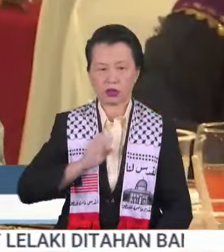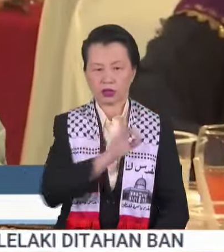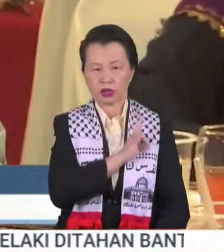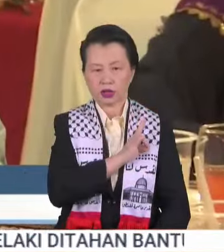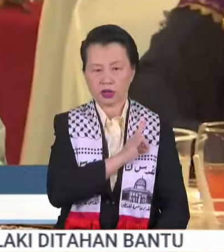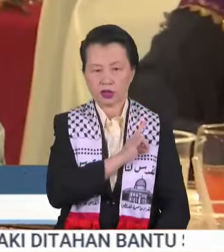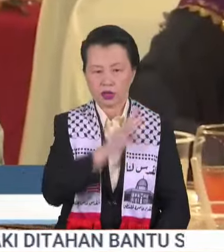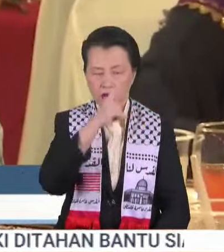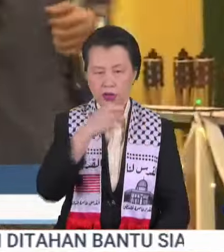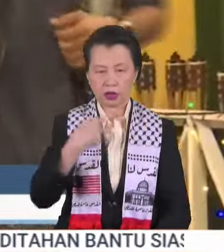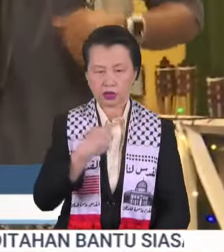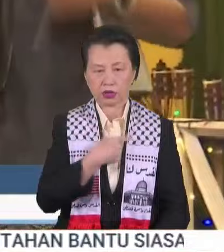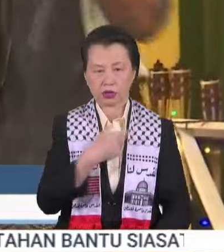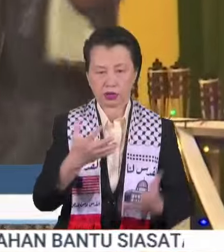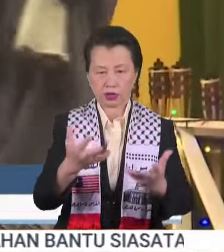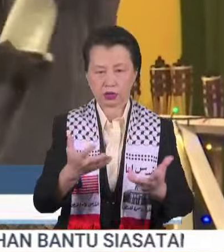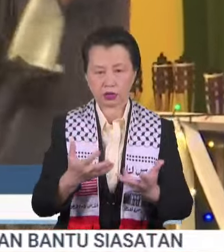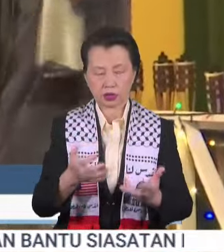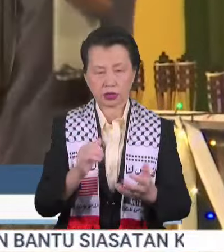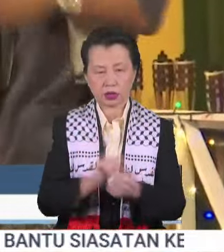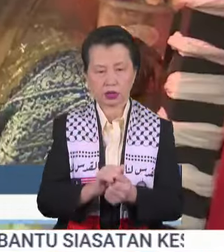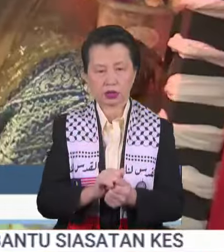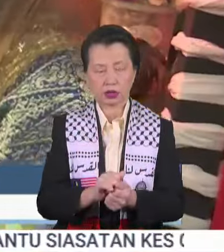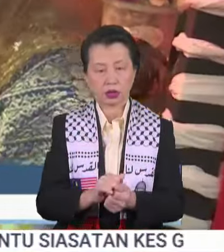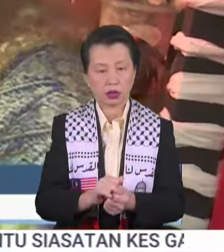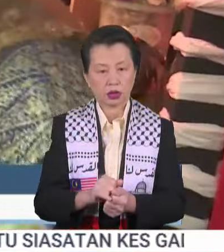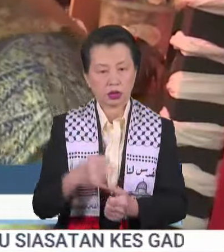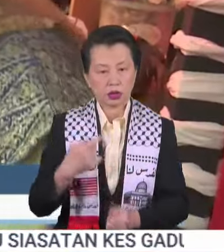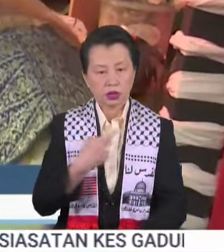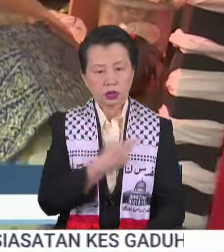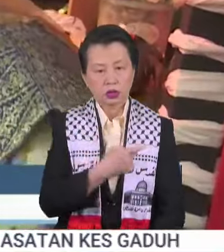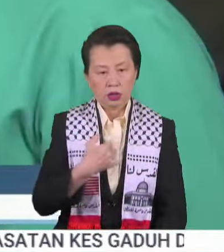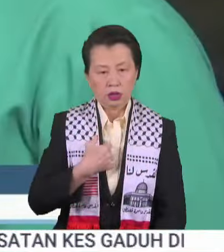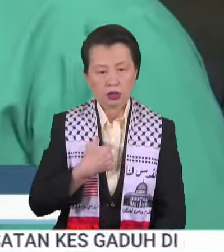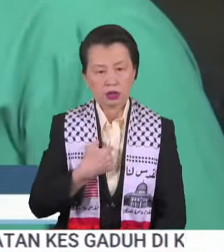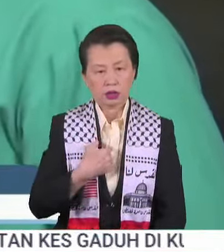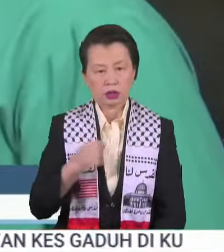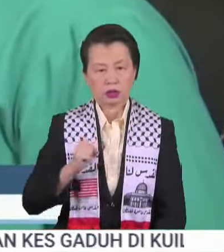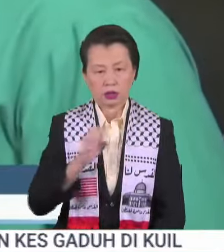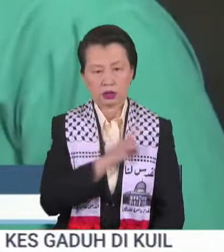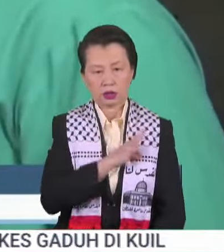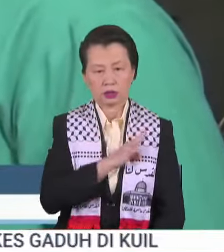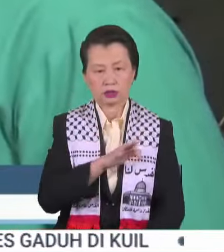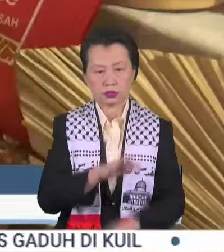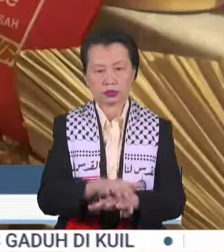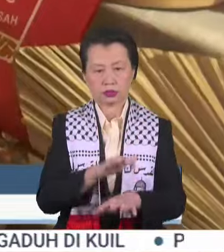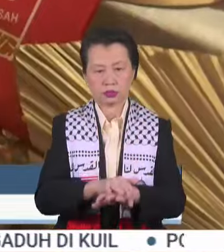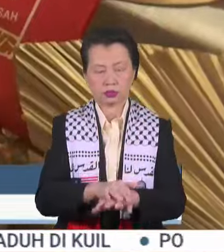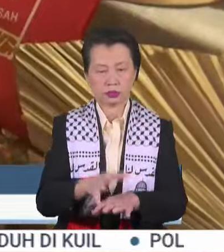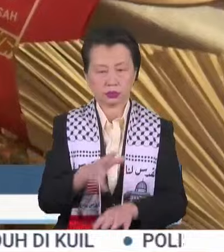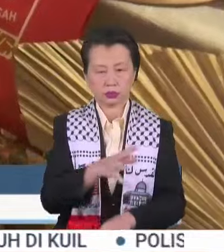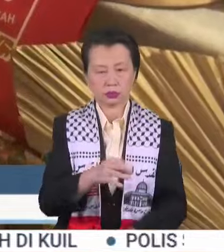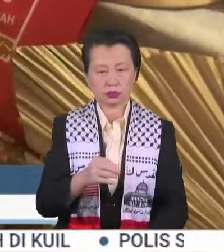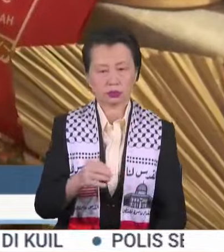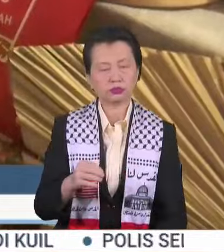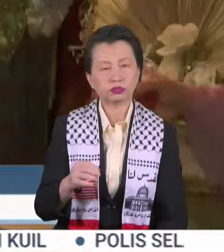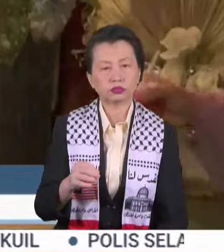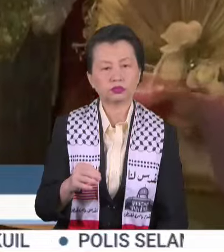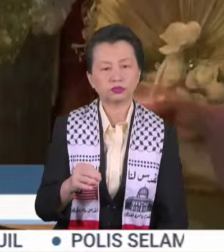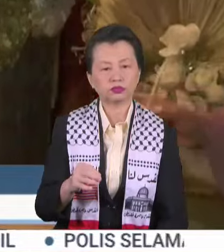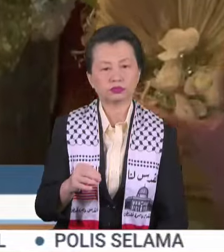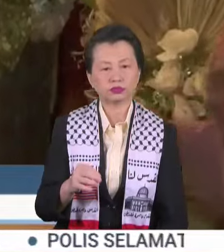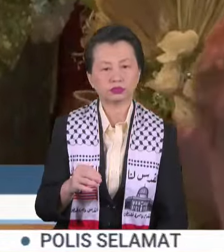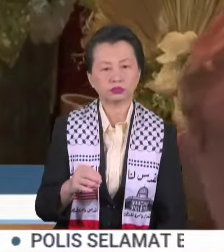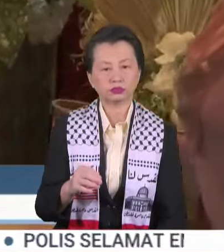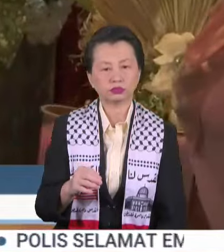di RTM Sarawak ini khususnya di Kuching kita mempunyai bilangan kakitangan yang ramai dan dengan unit juga